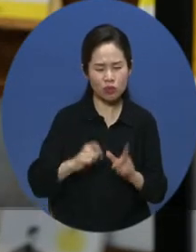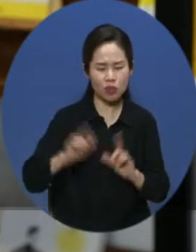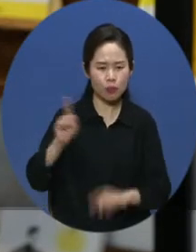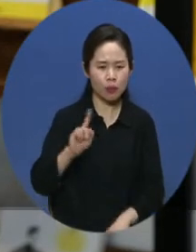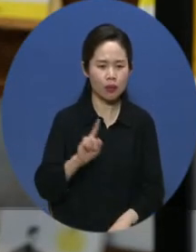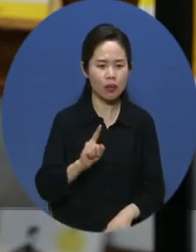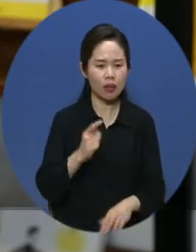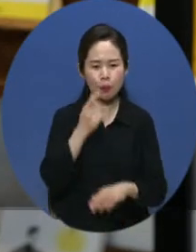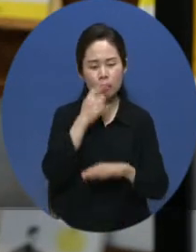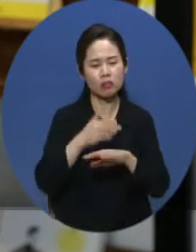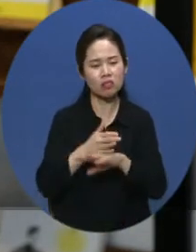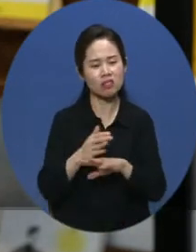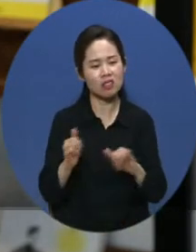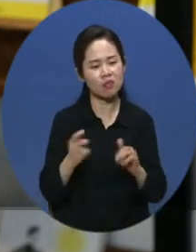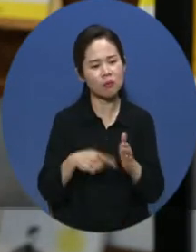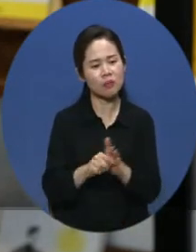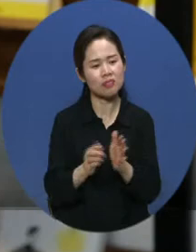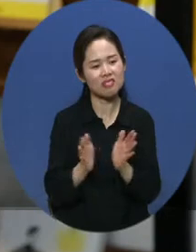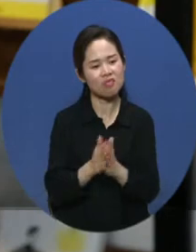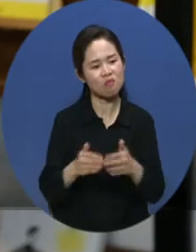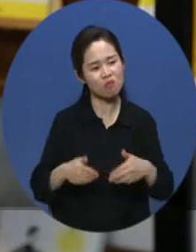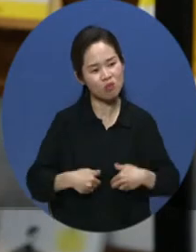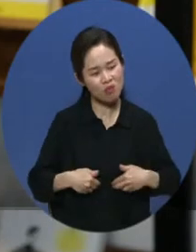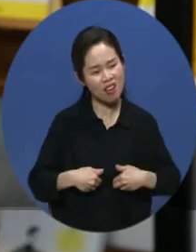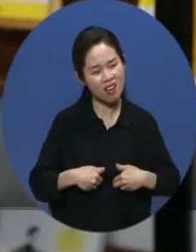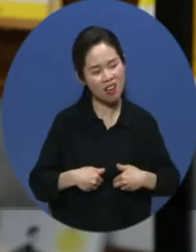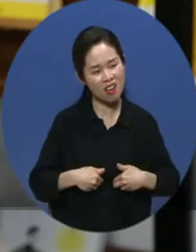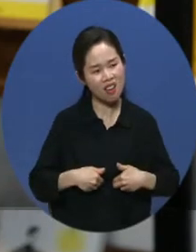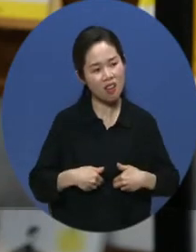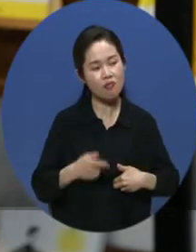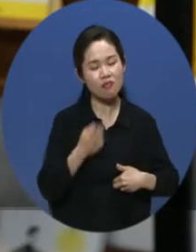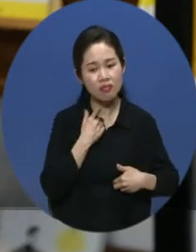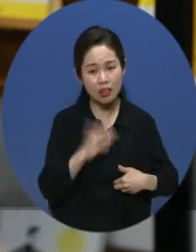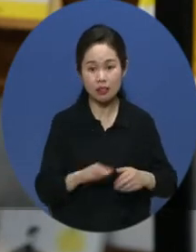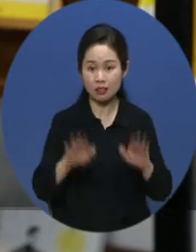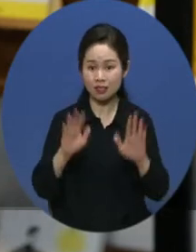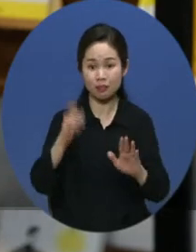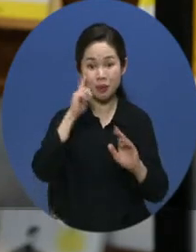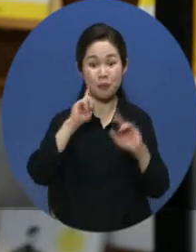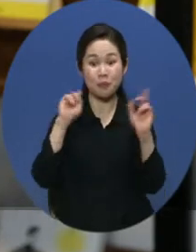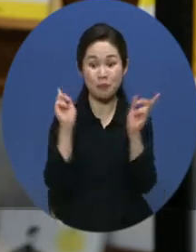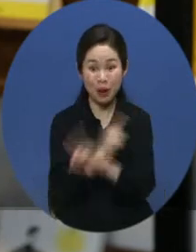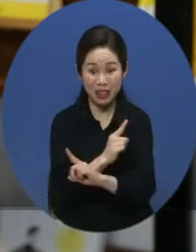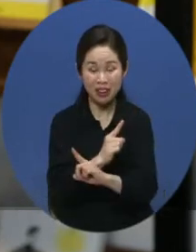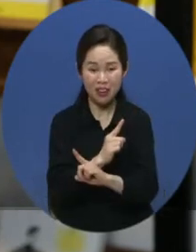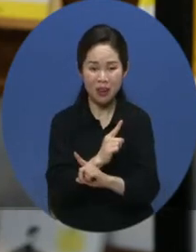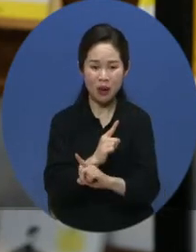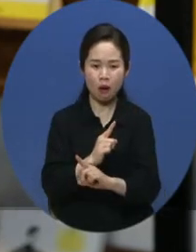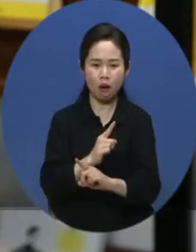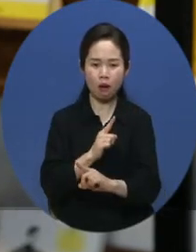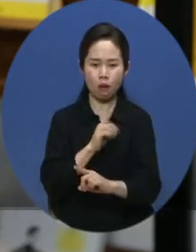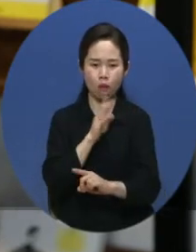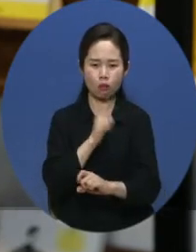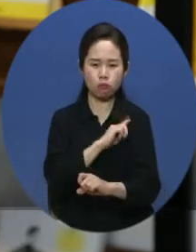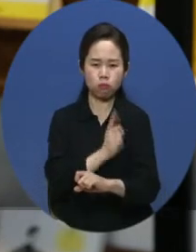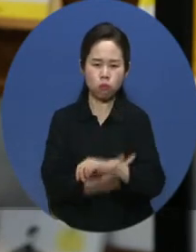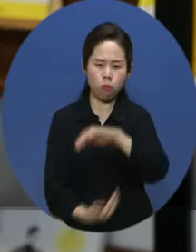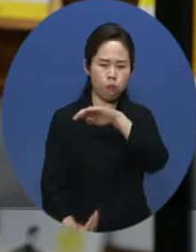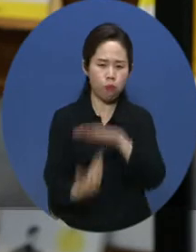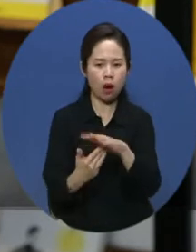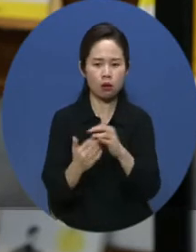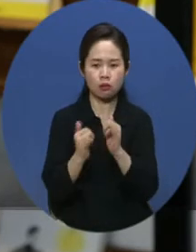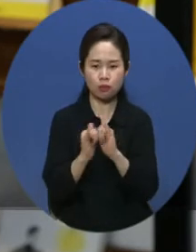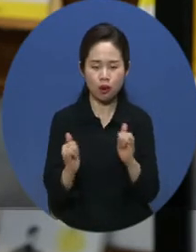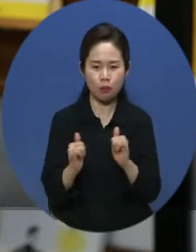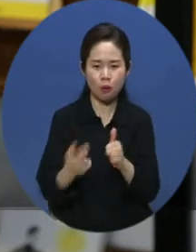책이 필요해라는 사회 인식에서 이렇게 이제는 굉장히 역량 있고 유능한 분들이 함께 하고